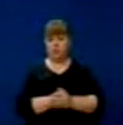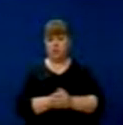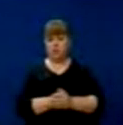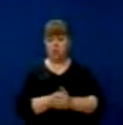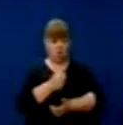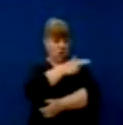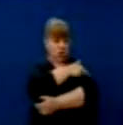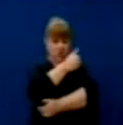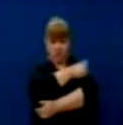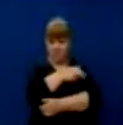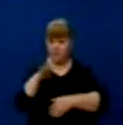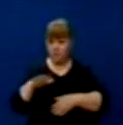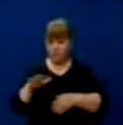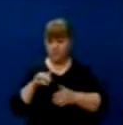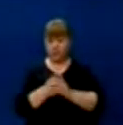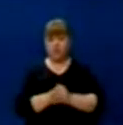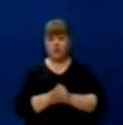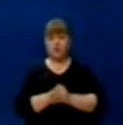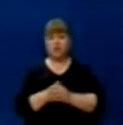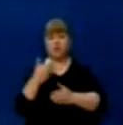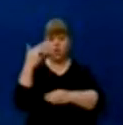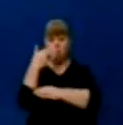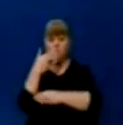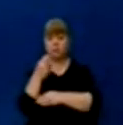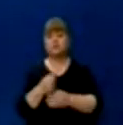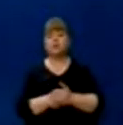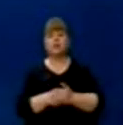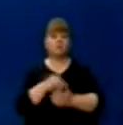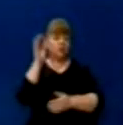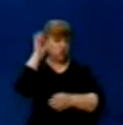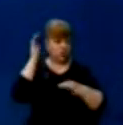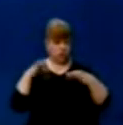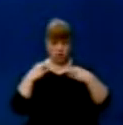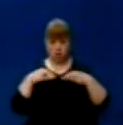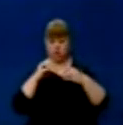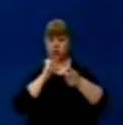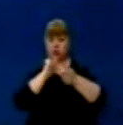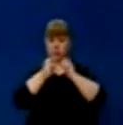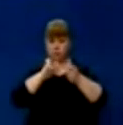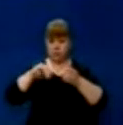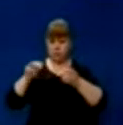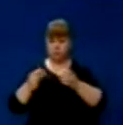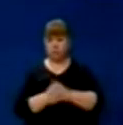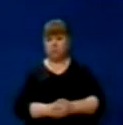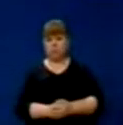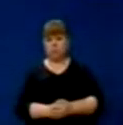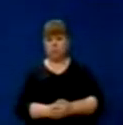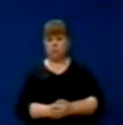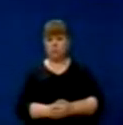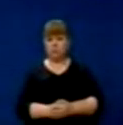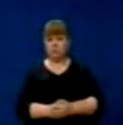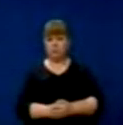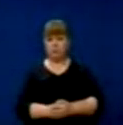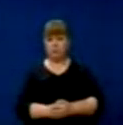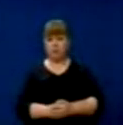klinikës e pediatrisë në rastin konkret dhe operatorit ekonomik furnizues, me cilin Ministria e Shëndetësisë ka kontrat, nuk do të ketë më ndërmjetësues. Pra bëhet fjalë